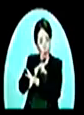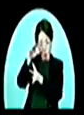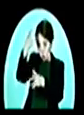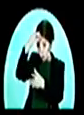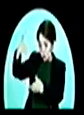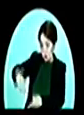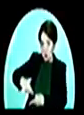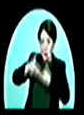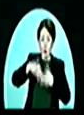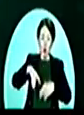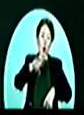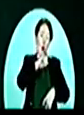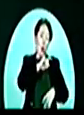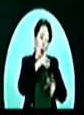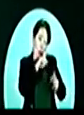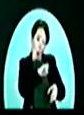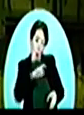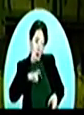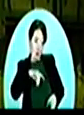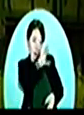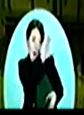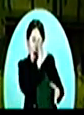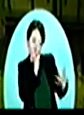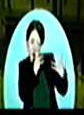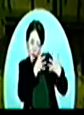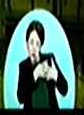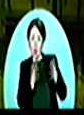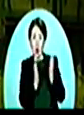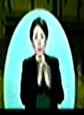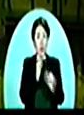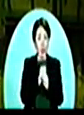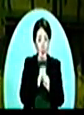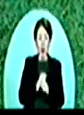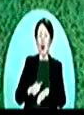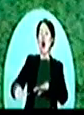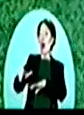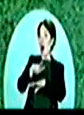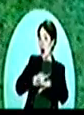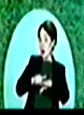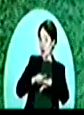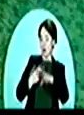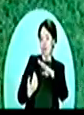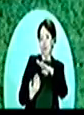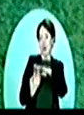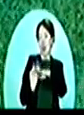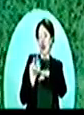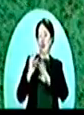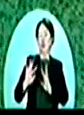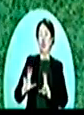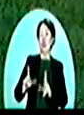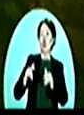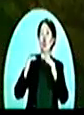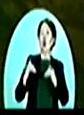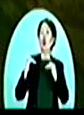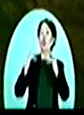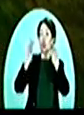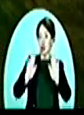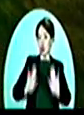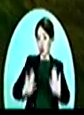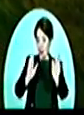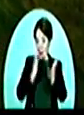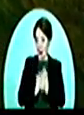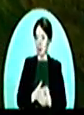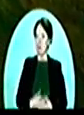дэмжлэг, хувийн хөвшилтэйгээ нэгт хамтран ажилласны үр дүнд газар тариалангийн салбар хөгжсөөр байна. Газар